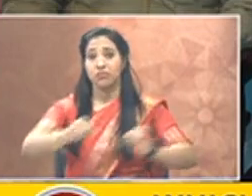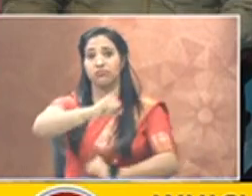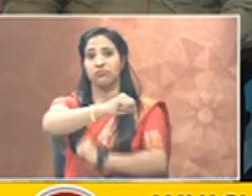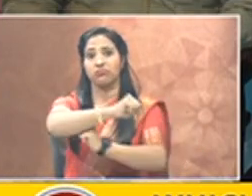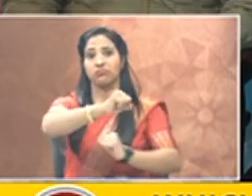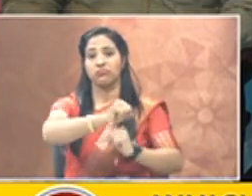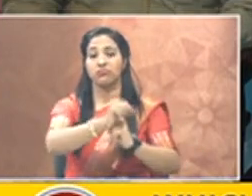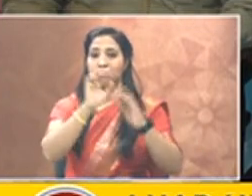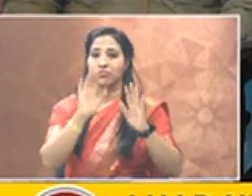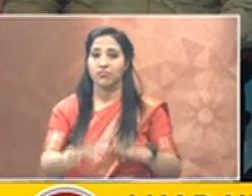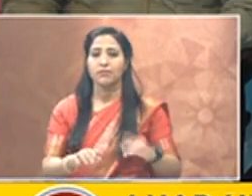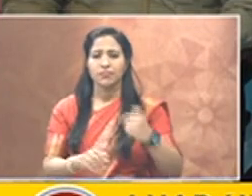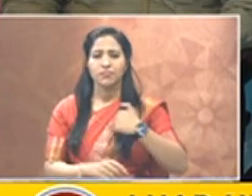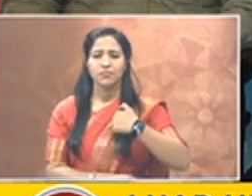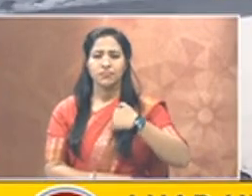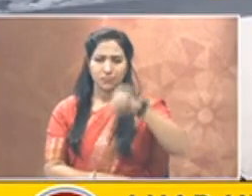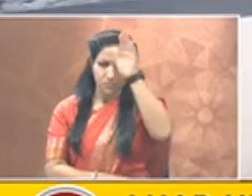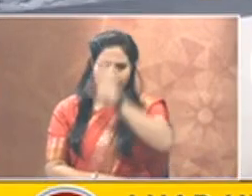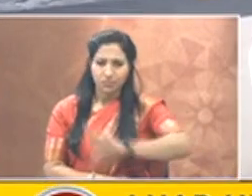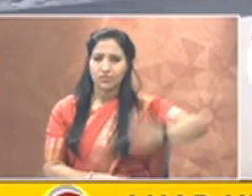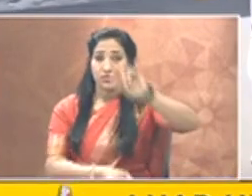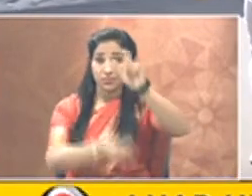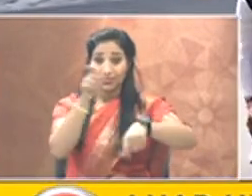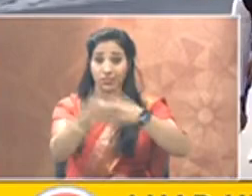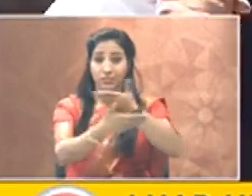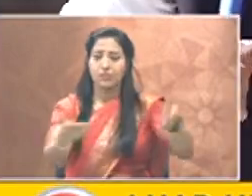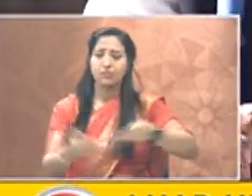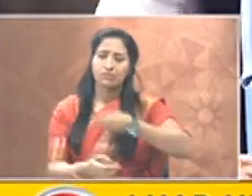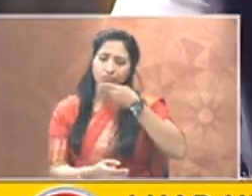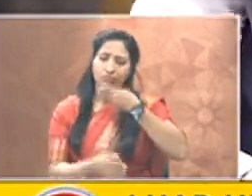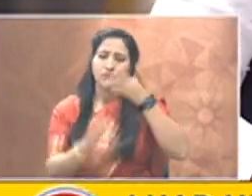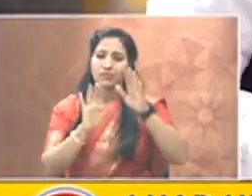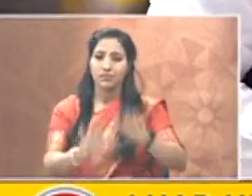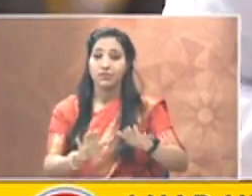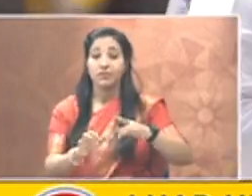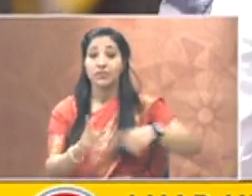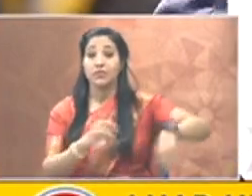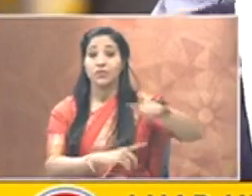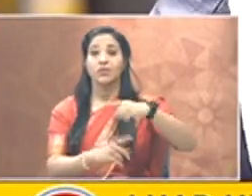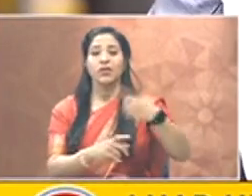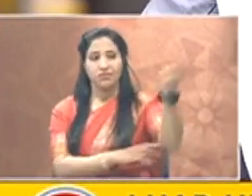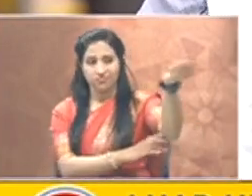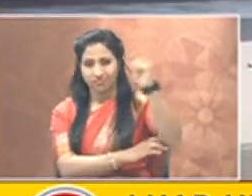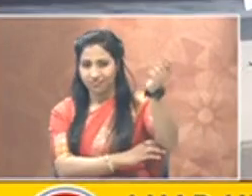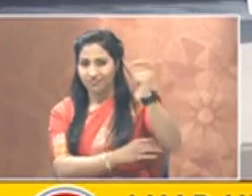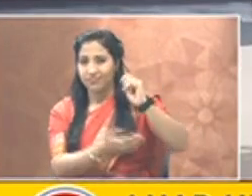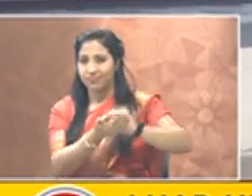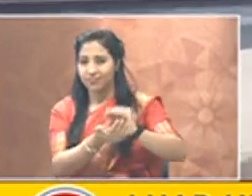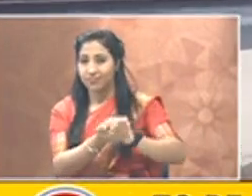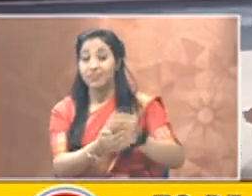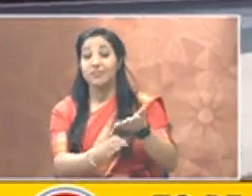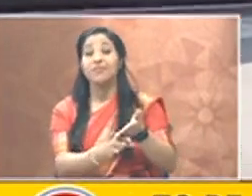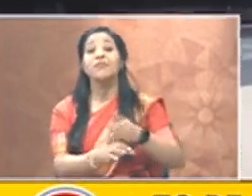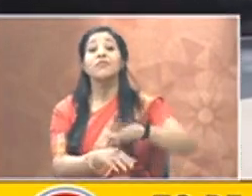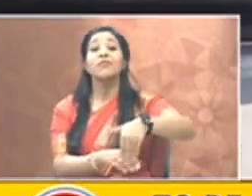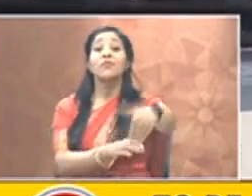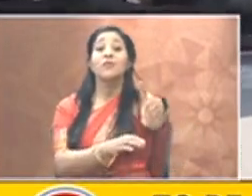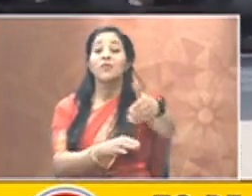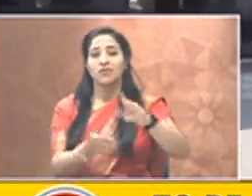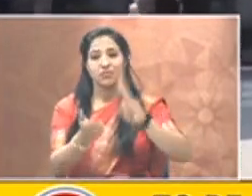है। मैंने देश के लोगों से आग्रह किया था कि मकर संक्रांति से 22 जनवरी